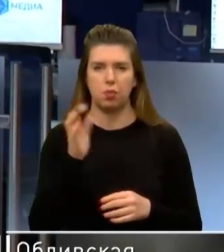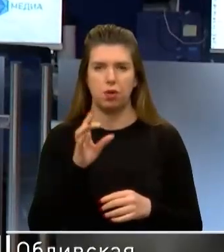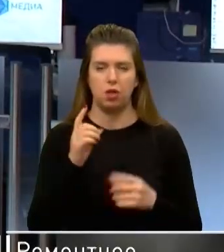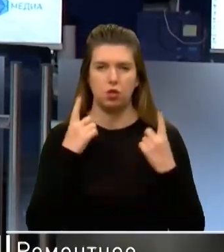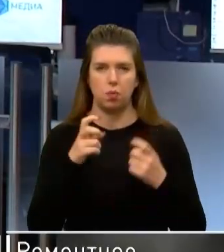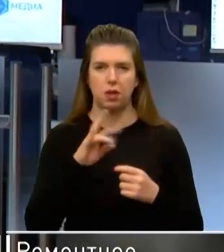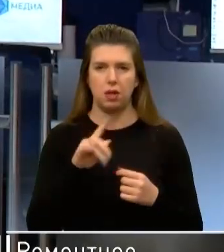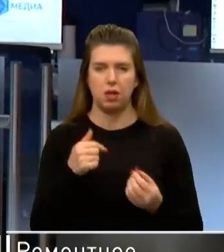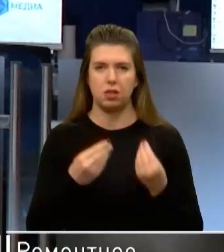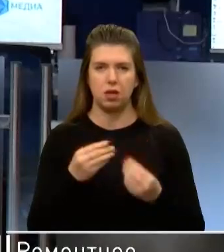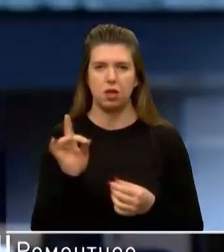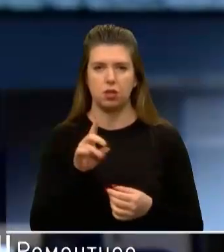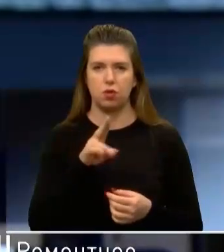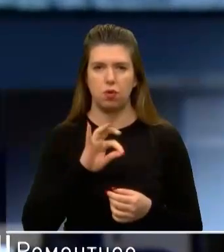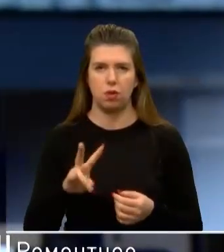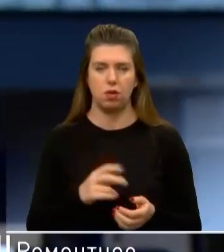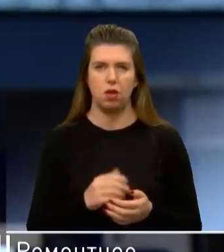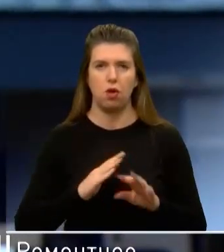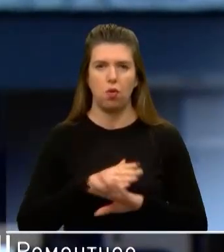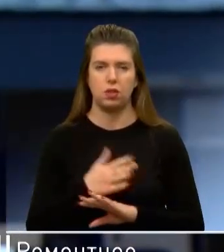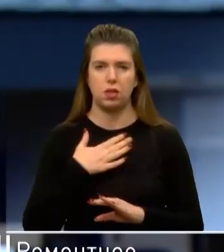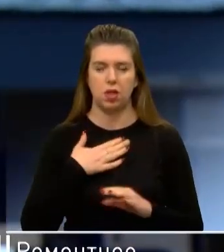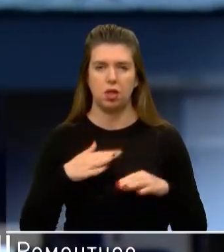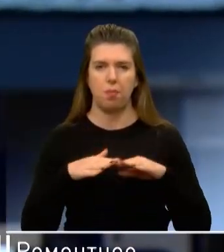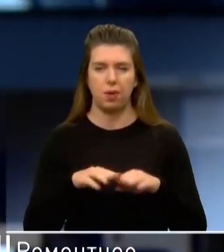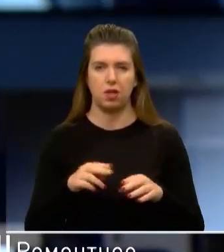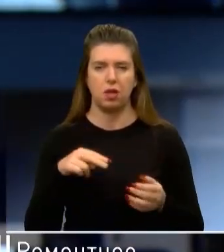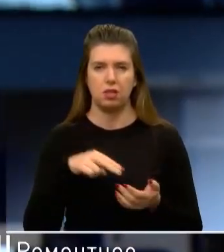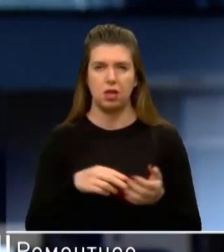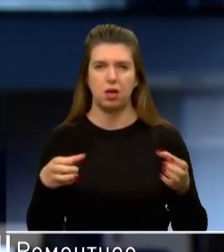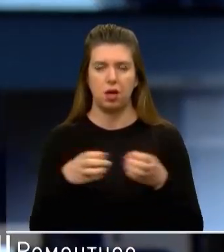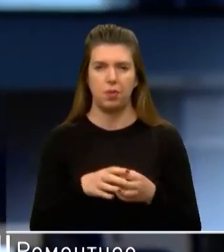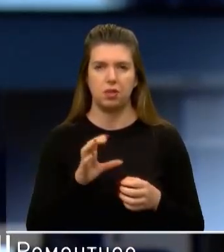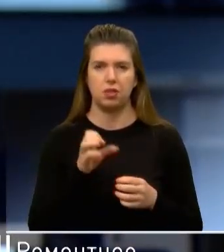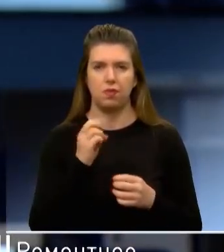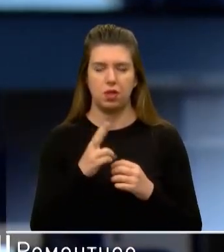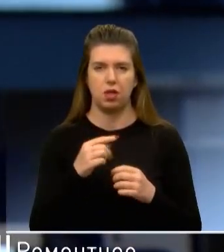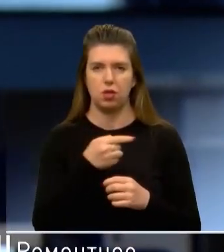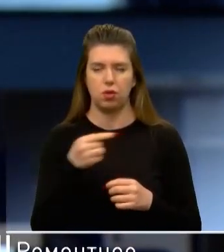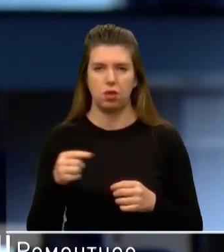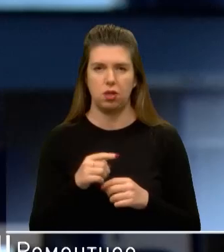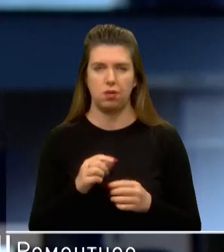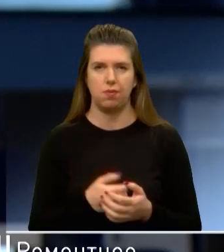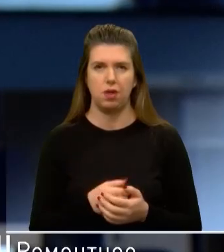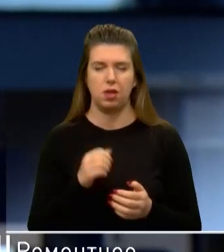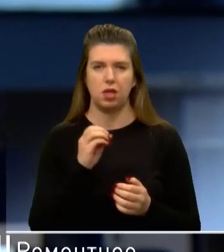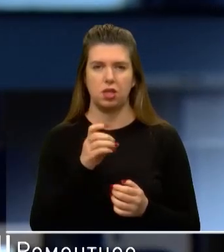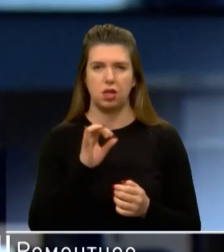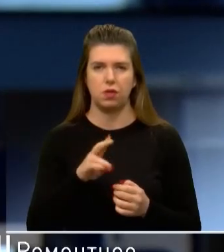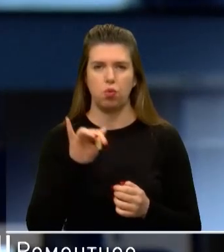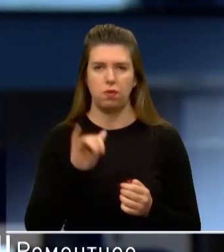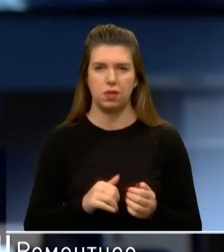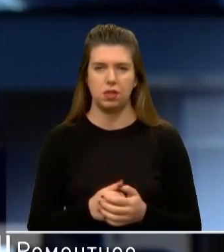суперлиги сыграл ростов-дон Гостям на нашем паркете стала команда с строчки турнира Ижевский